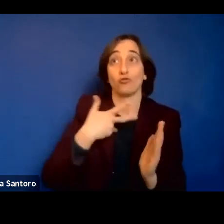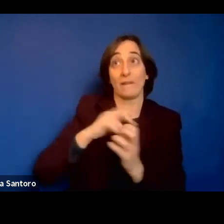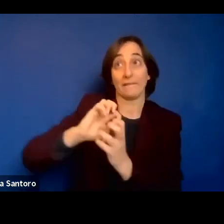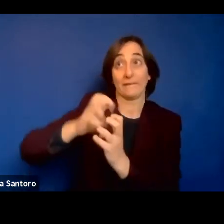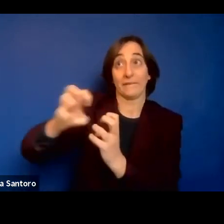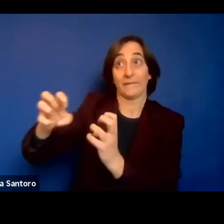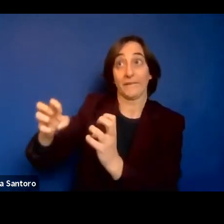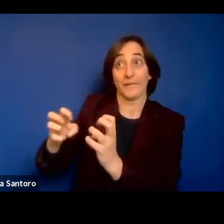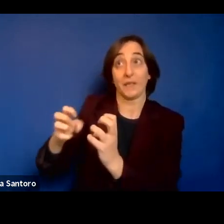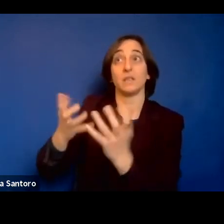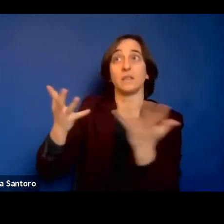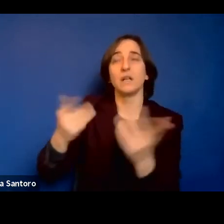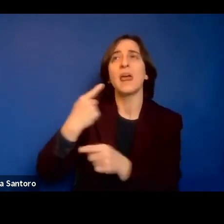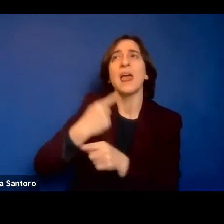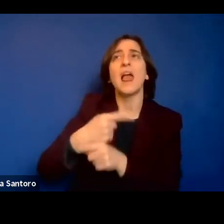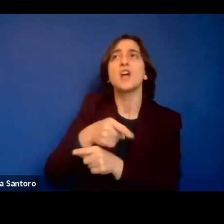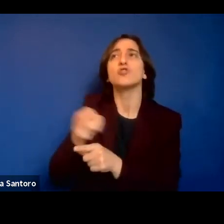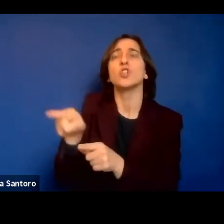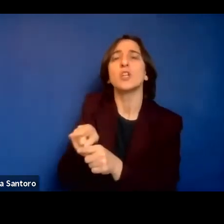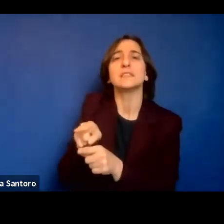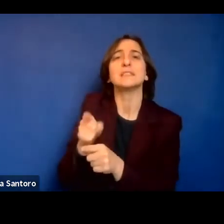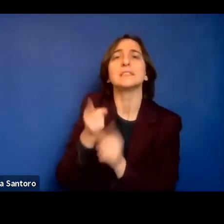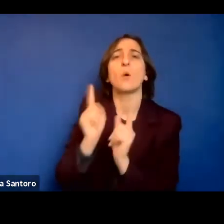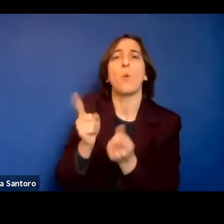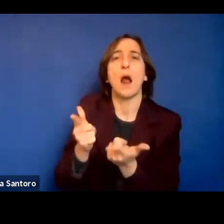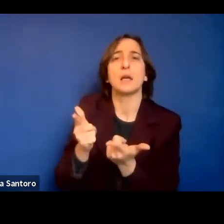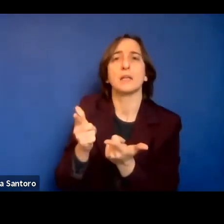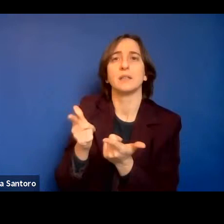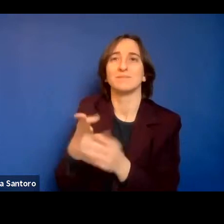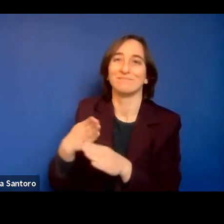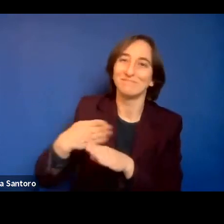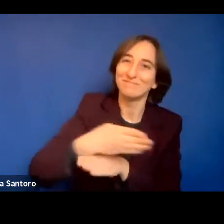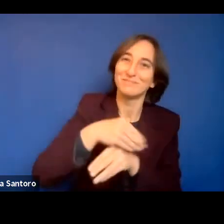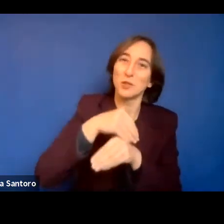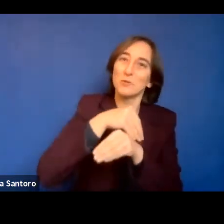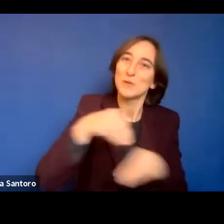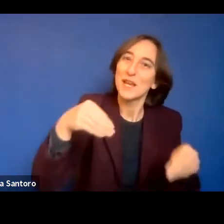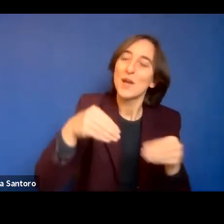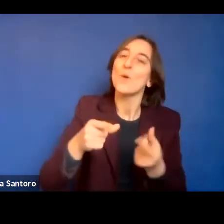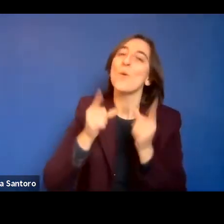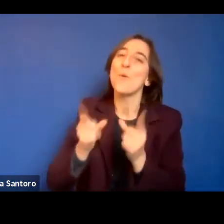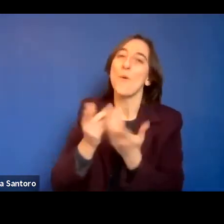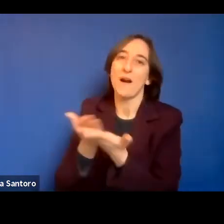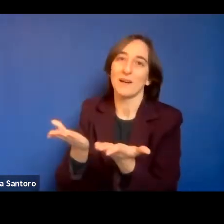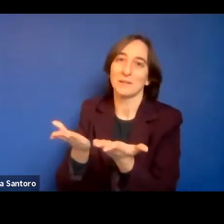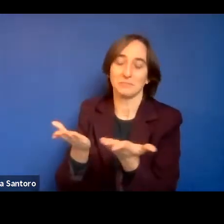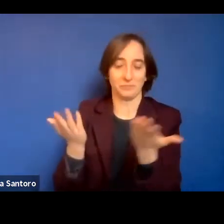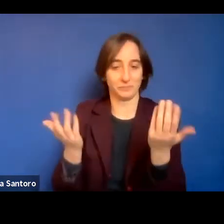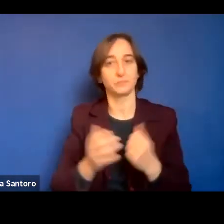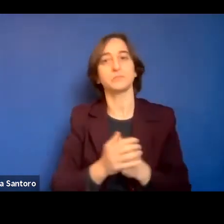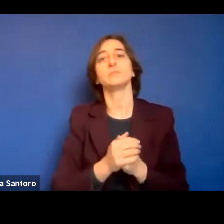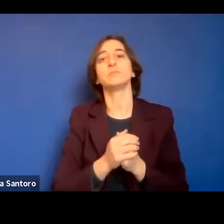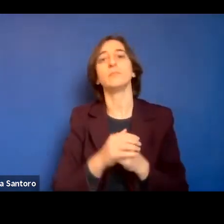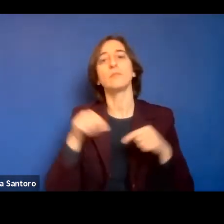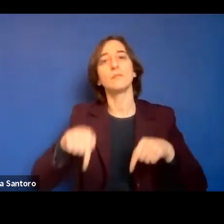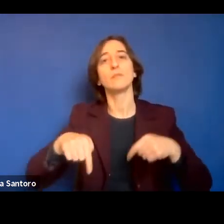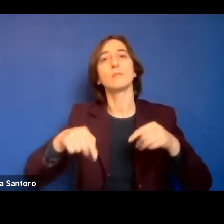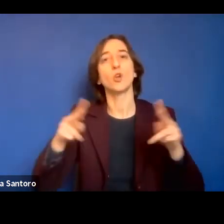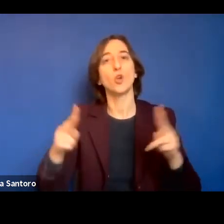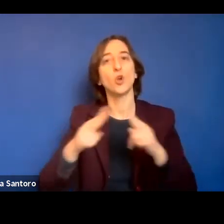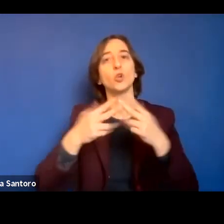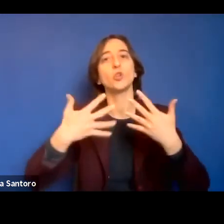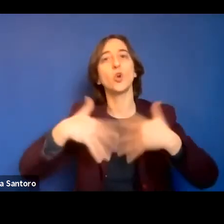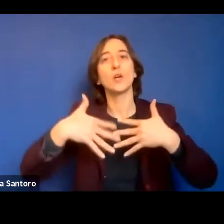entra all'interno di un museo. Questo incontro viene, organizzato dal coordinamento